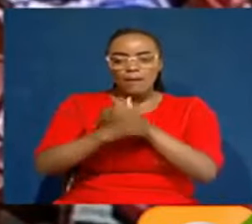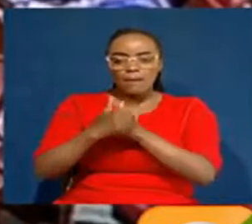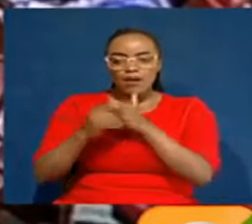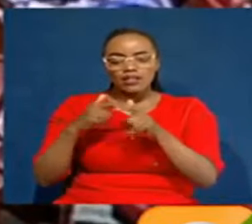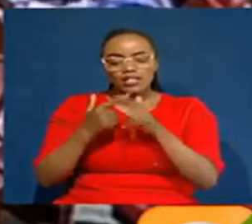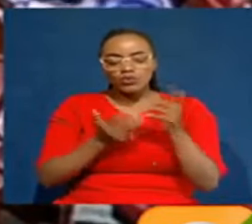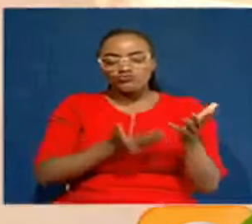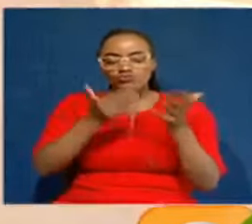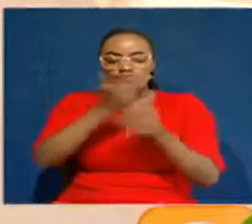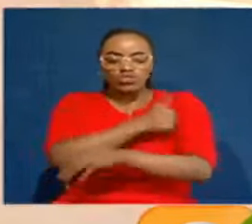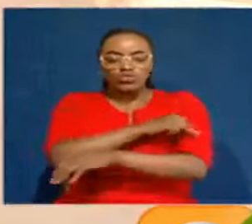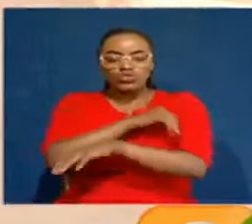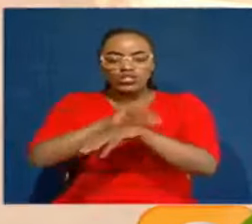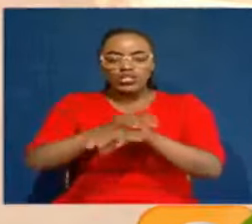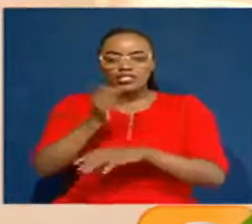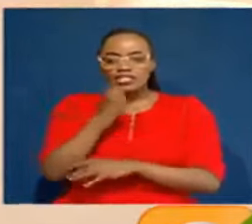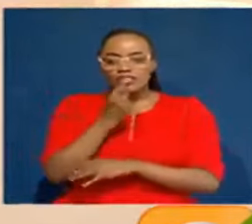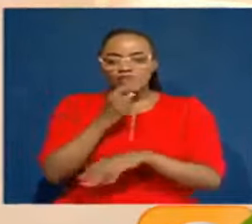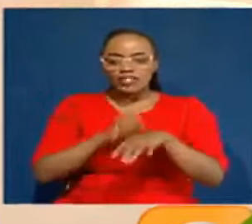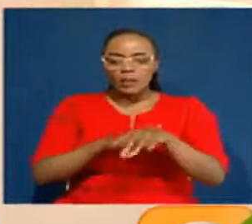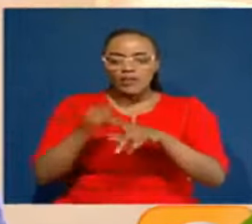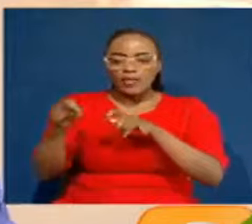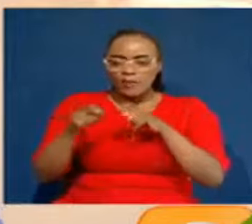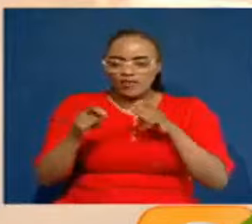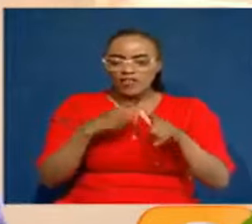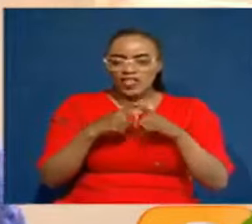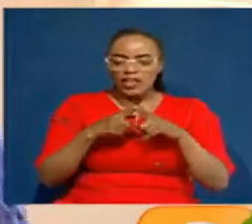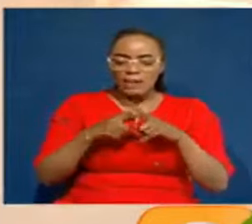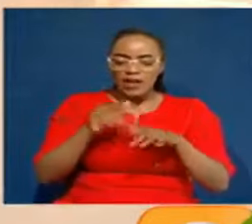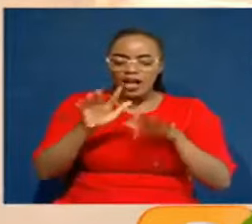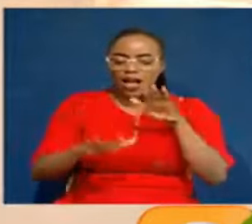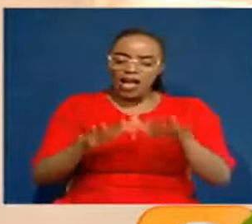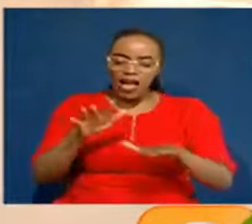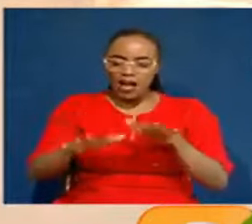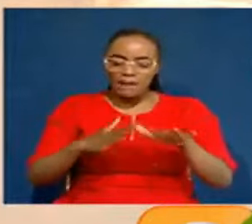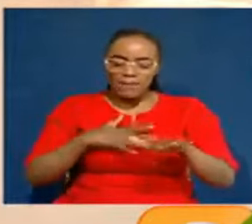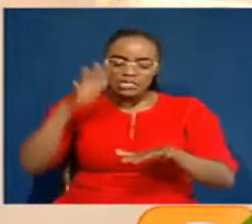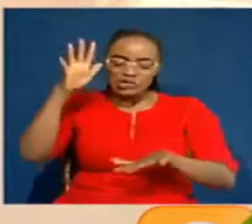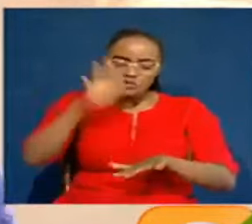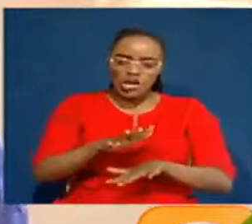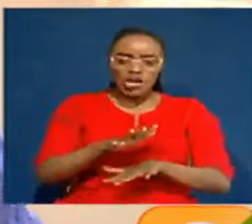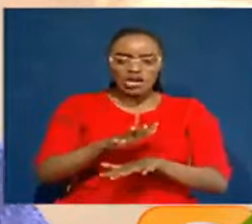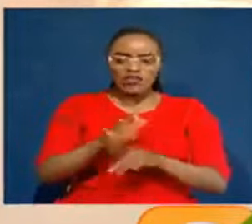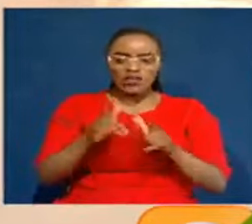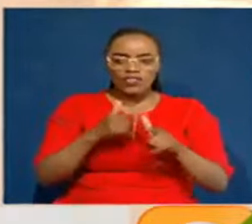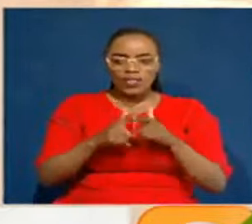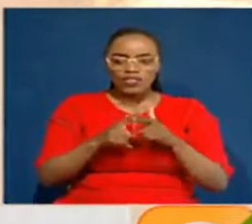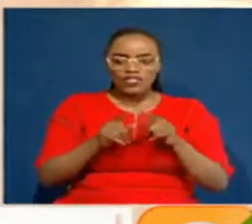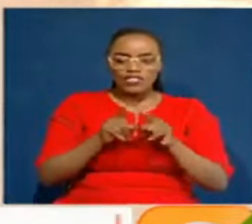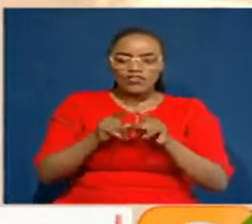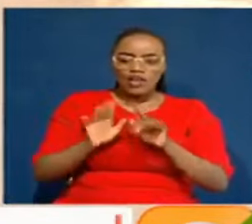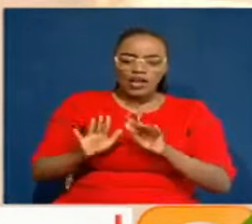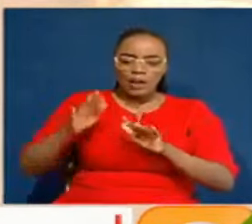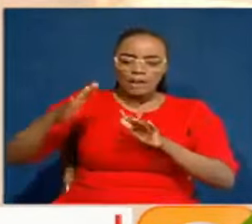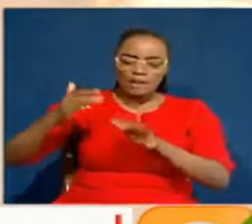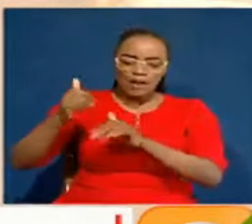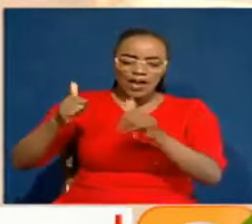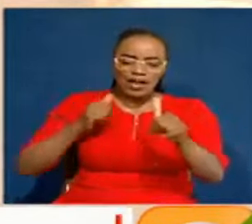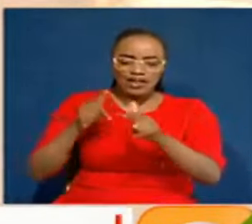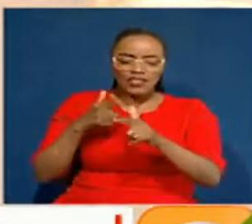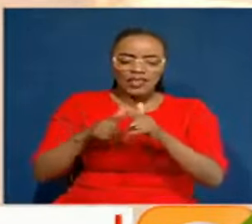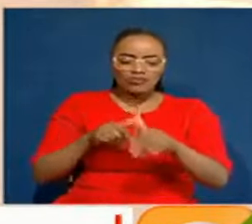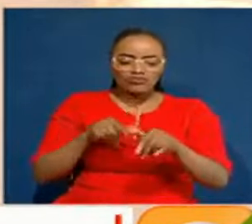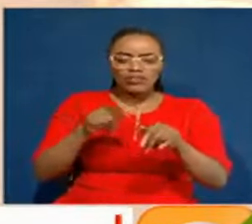kupokea matibabu. Sasa nikifutwa, nikakanyangwa mguu hii, ikambaki nyuma. Alafu huku